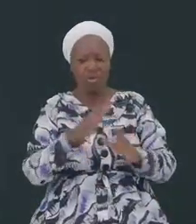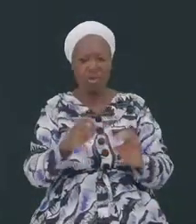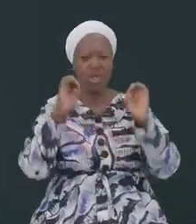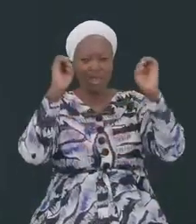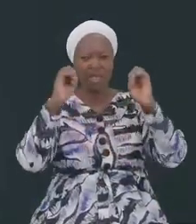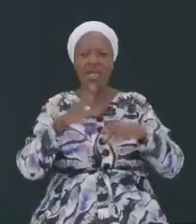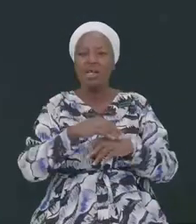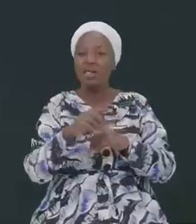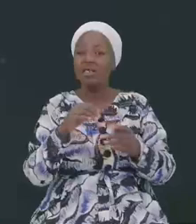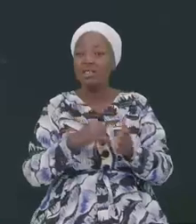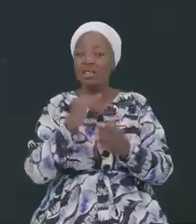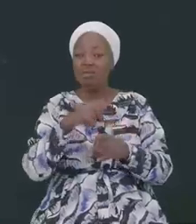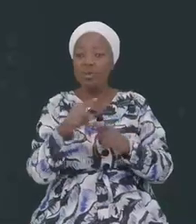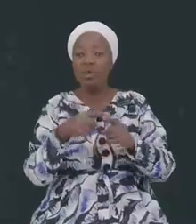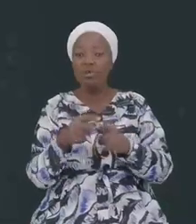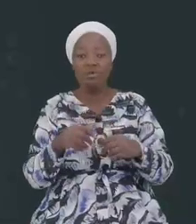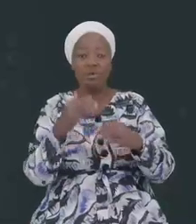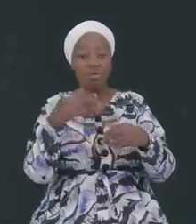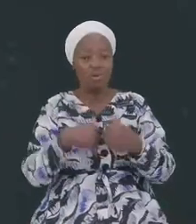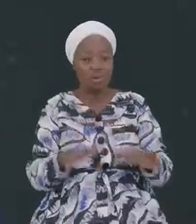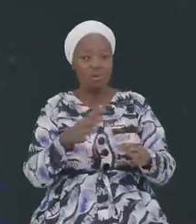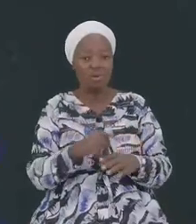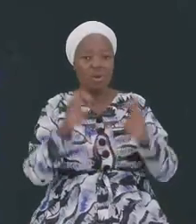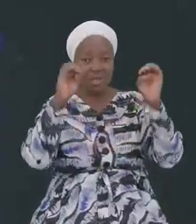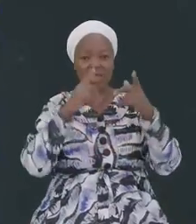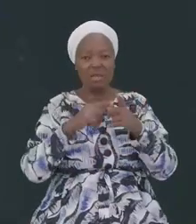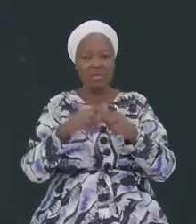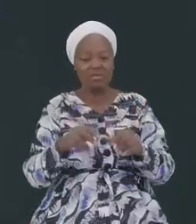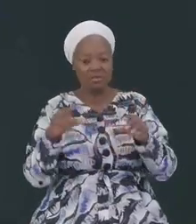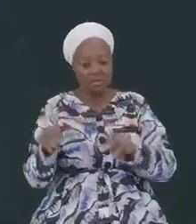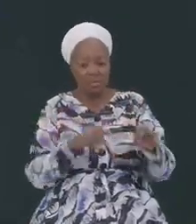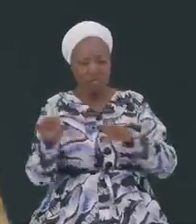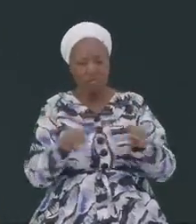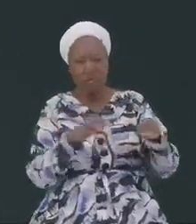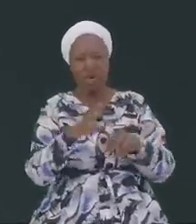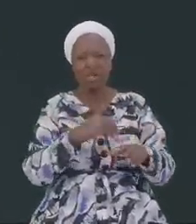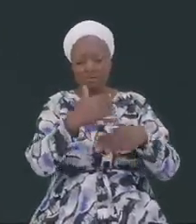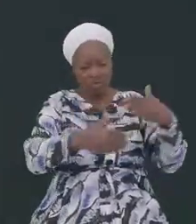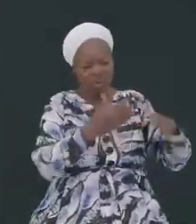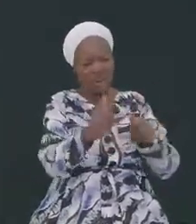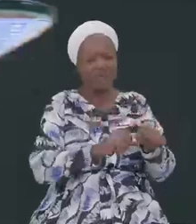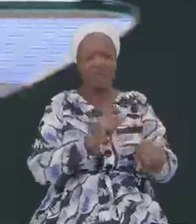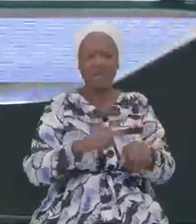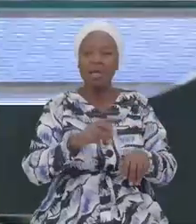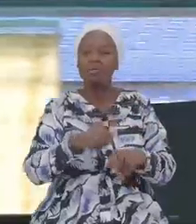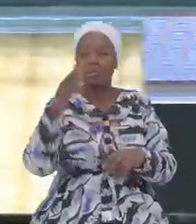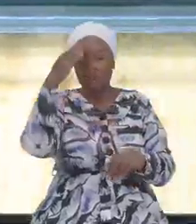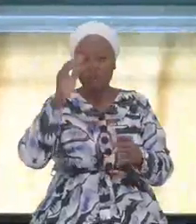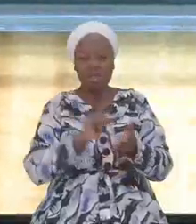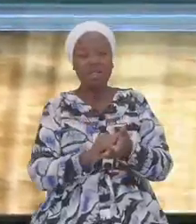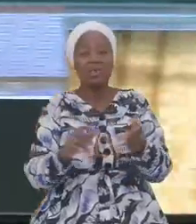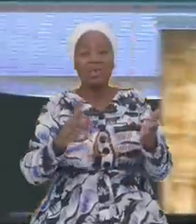excellence. Vous voyez la tête en anglais. Donc l'excellence et continuez. Lorsque vous perdez votre